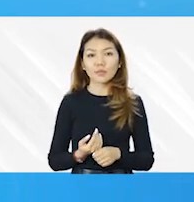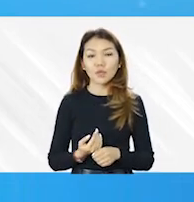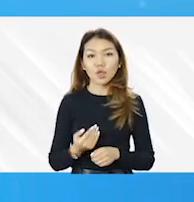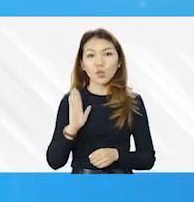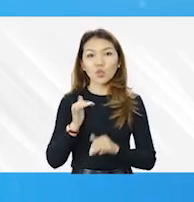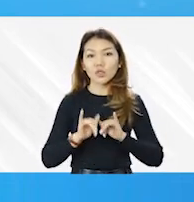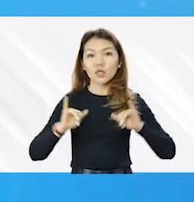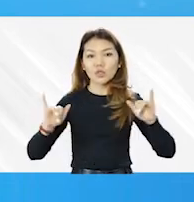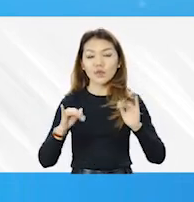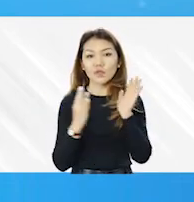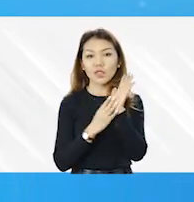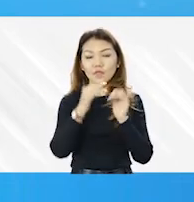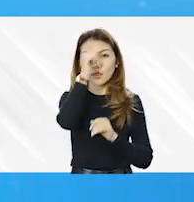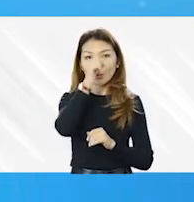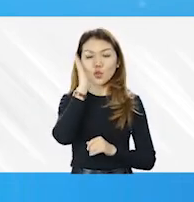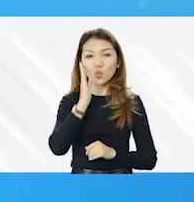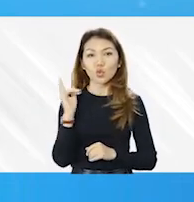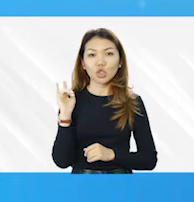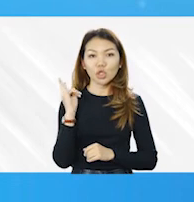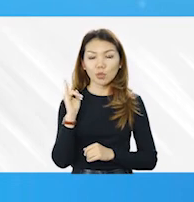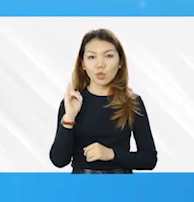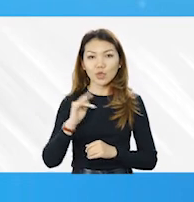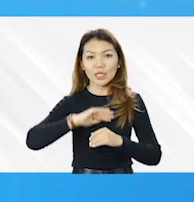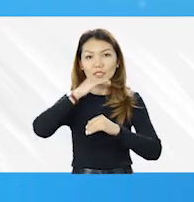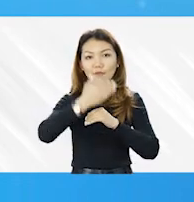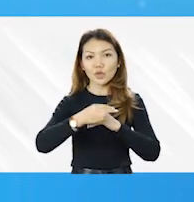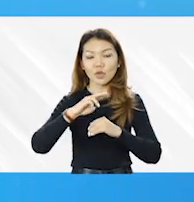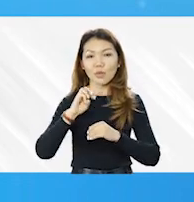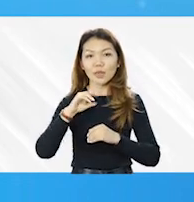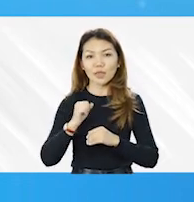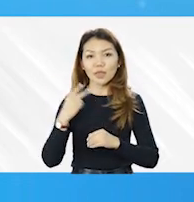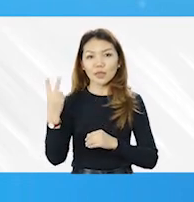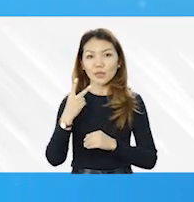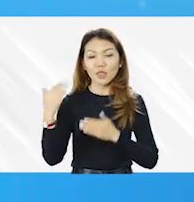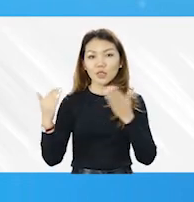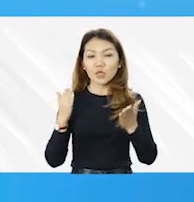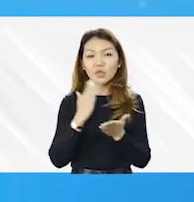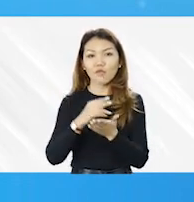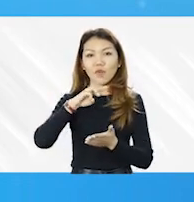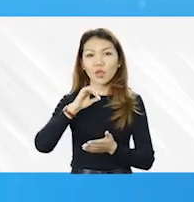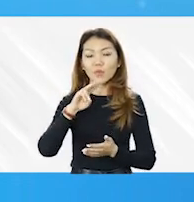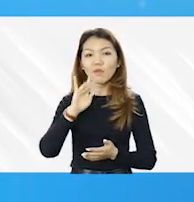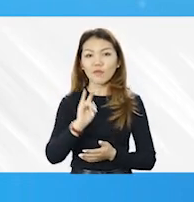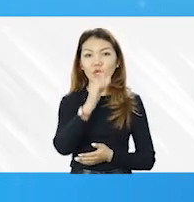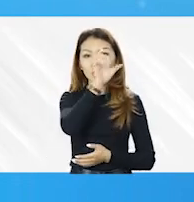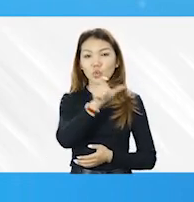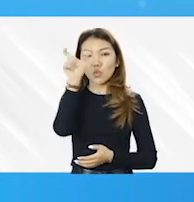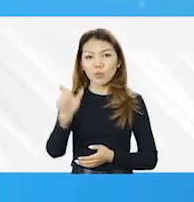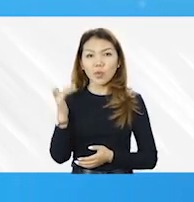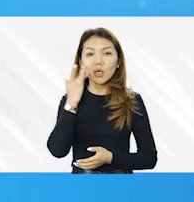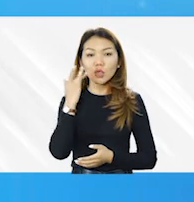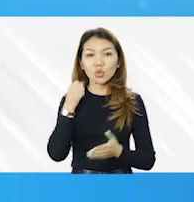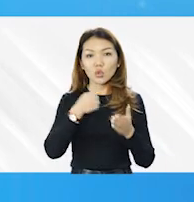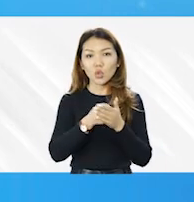развиваться в течение 9 месяцев будущий ребенок. Сверху к матке с обеих сторон подходят фаллопиевы трубы, доходящие до